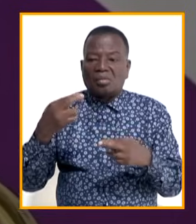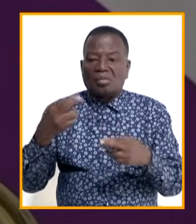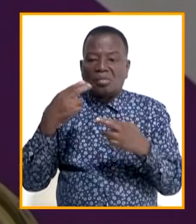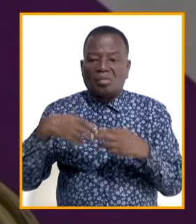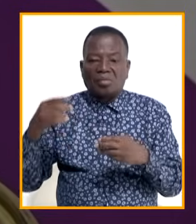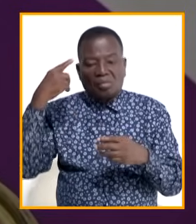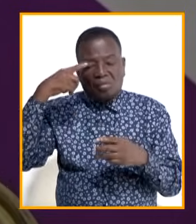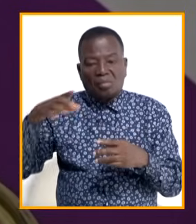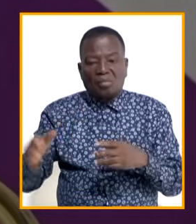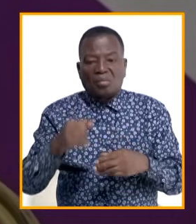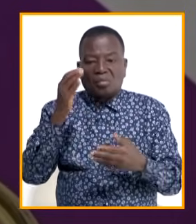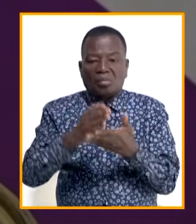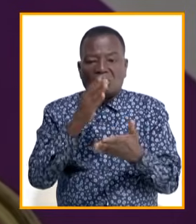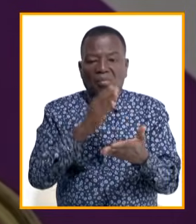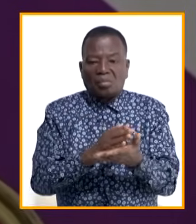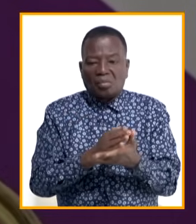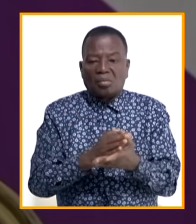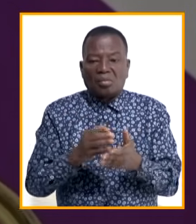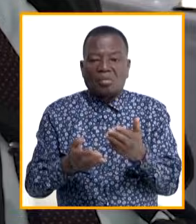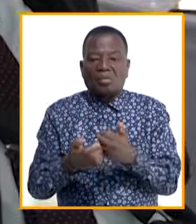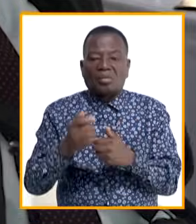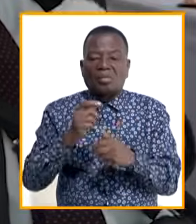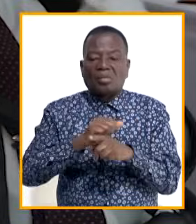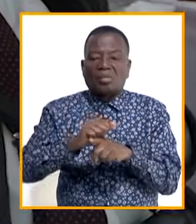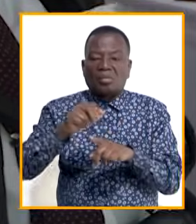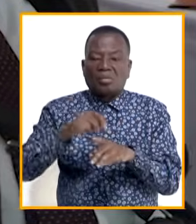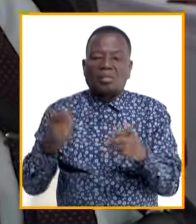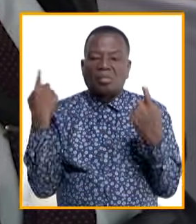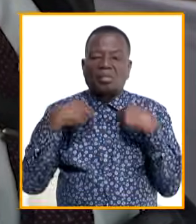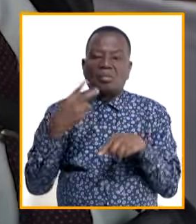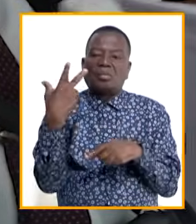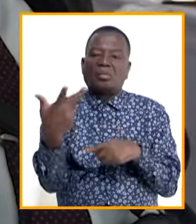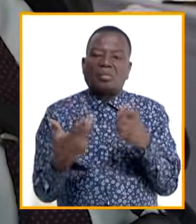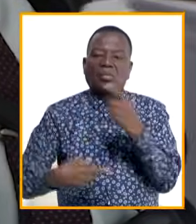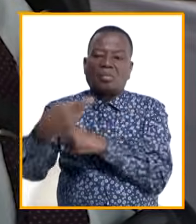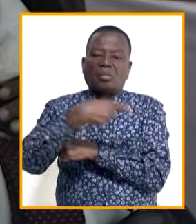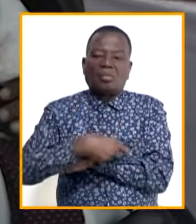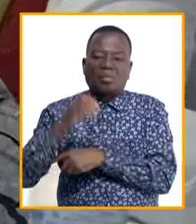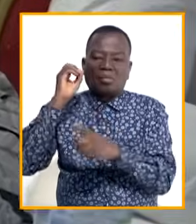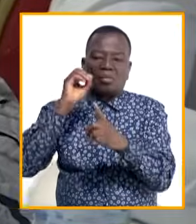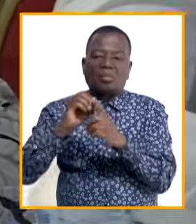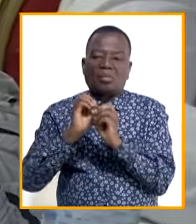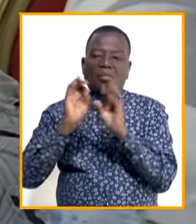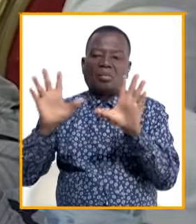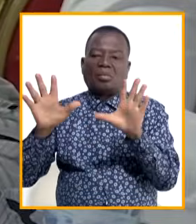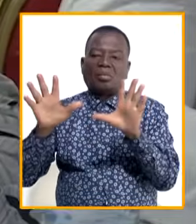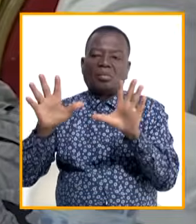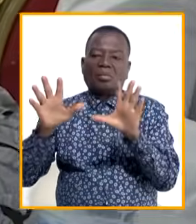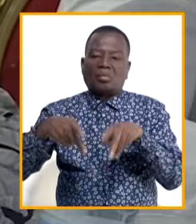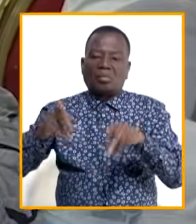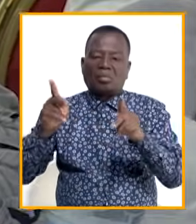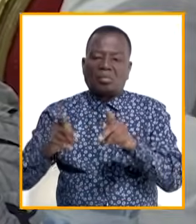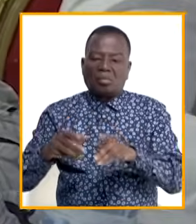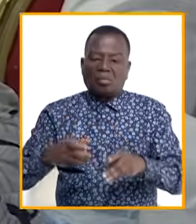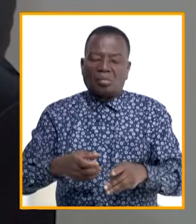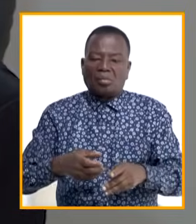avec assiduité les cours à eux donnés par leurs formateurs pendant 3 jours. L'objectif est clair, il s'agit de permettre aux